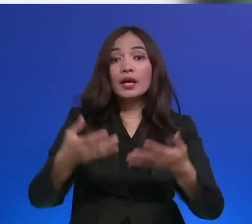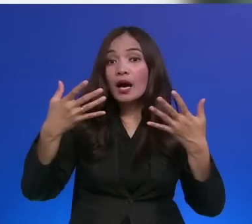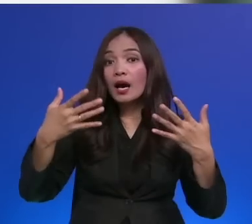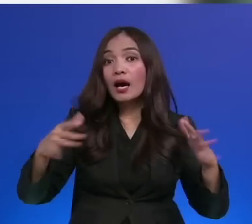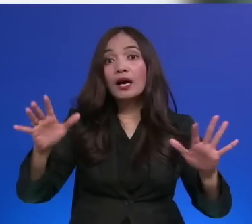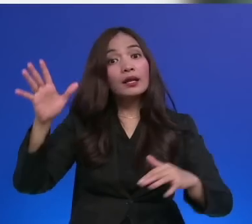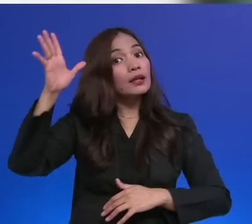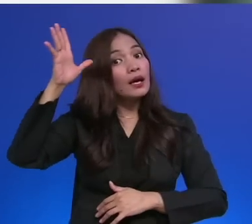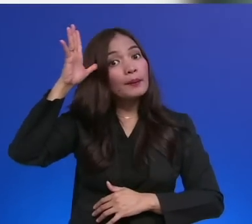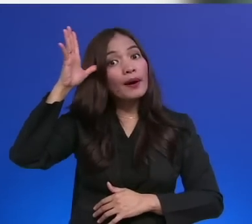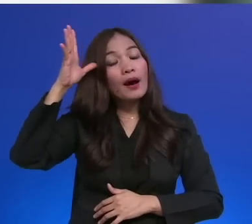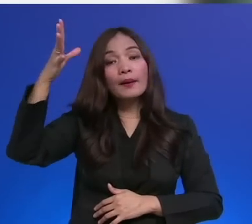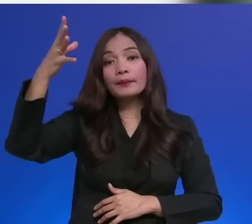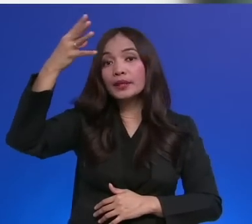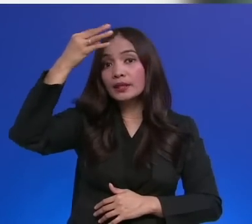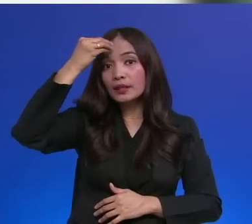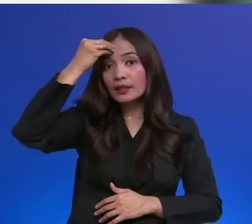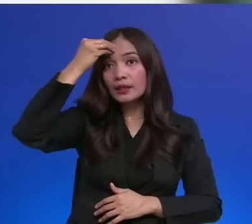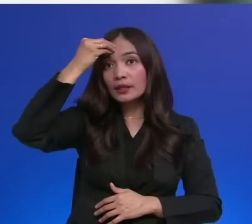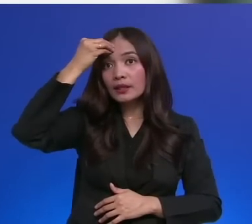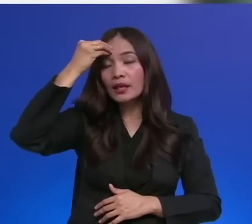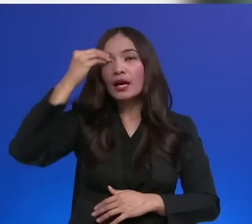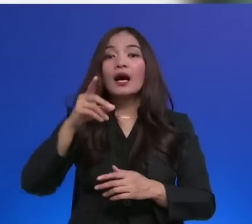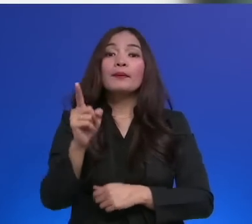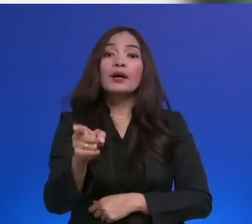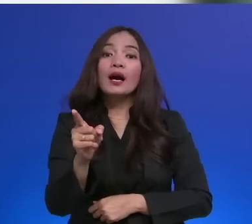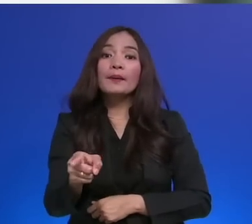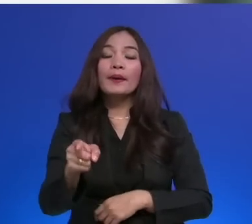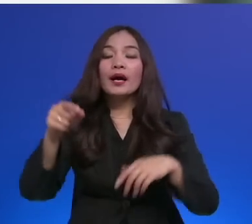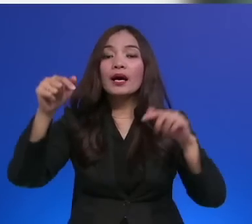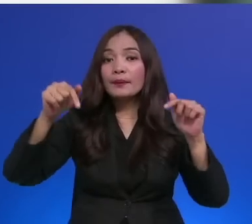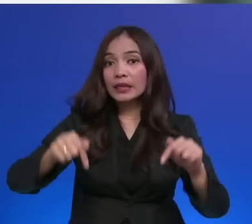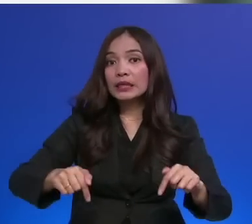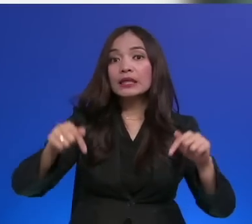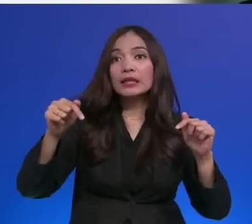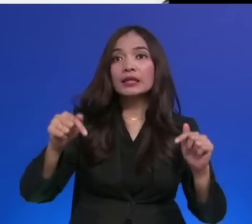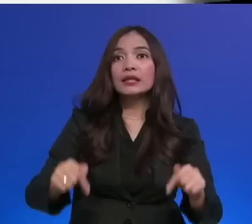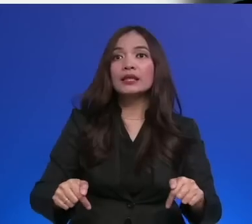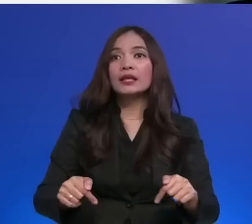Biar tak ku pahami mengapa begini,